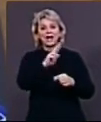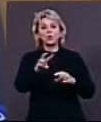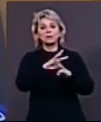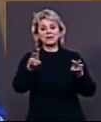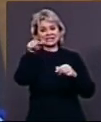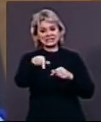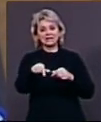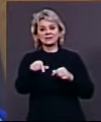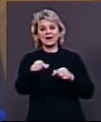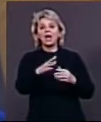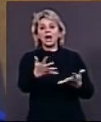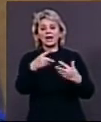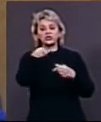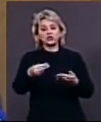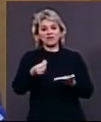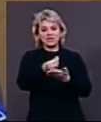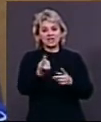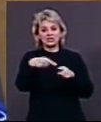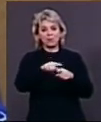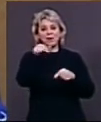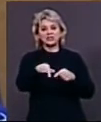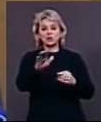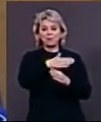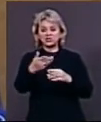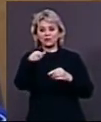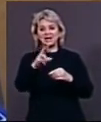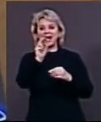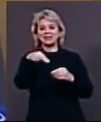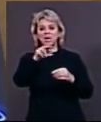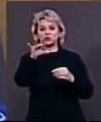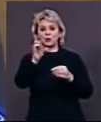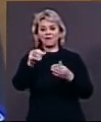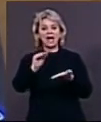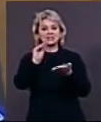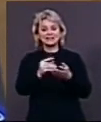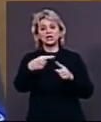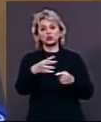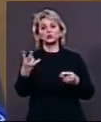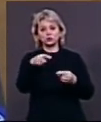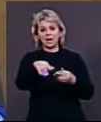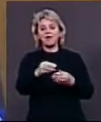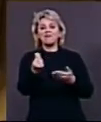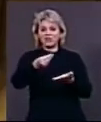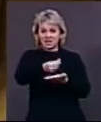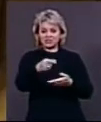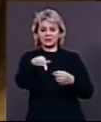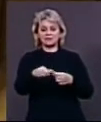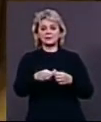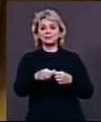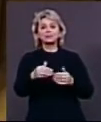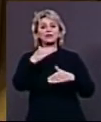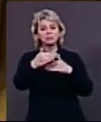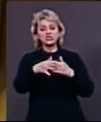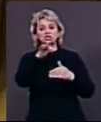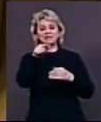министерство. Вот. И, конечно же, финансирование, потому что межевание и кадастровую оценку, на это, конечно, потребуется и финансирование. В